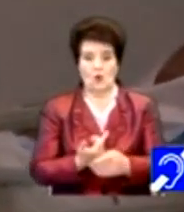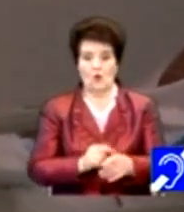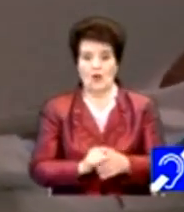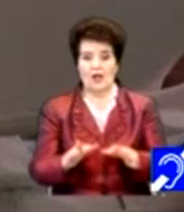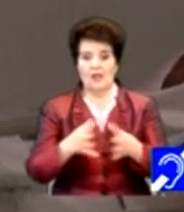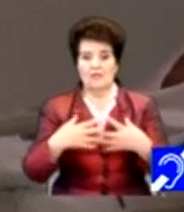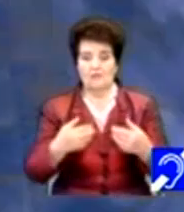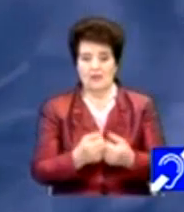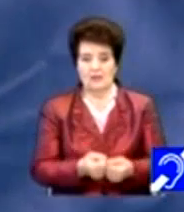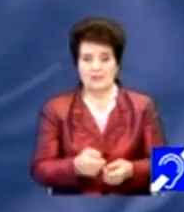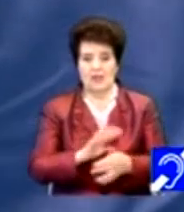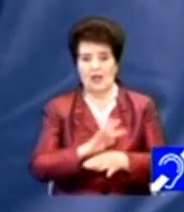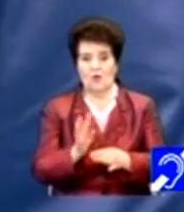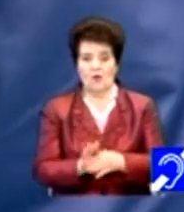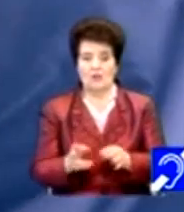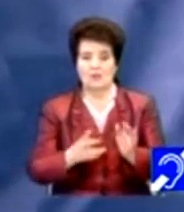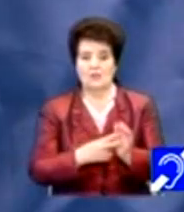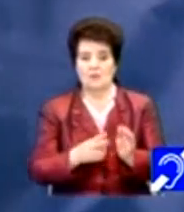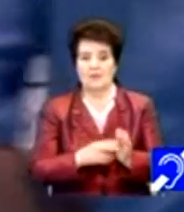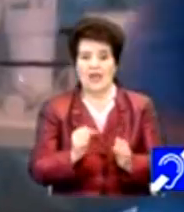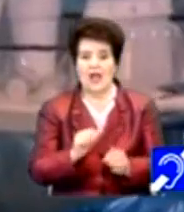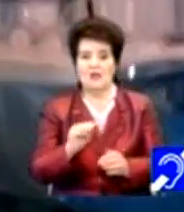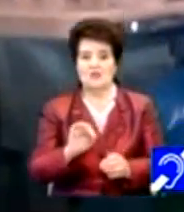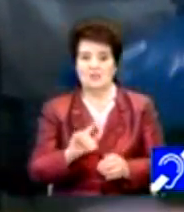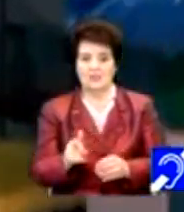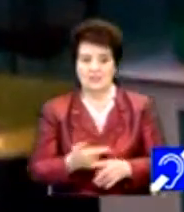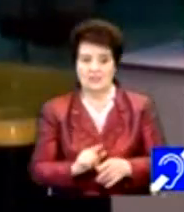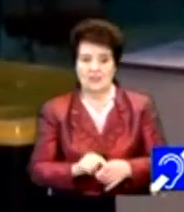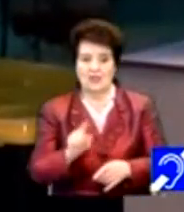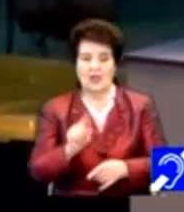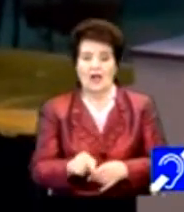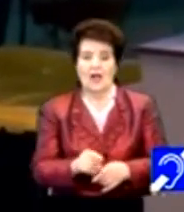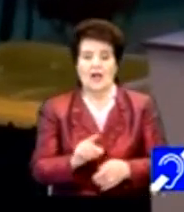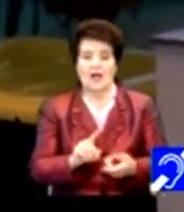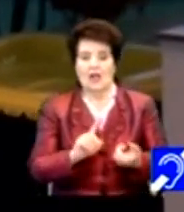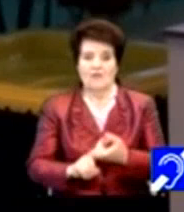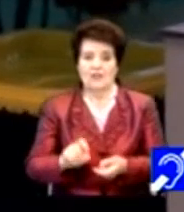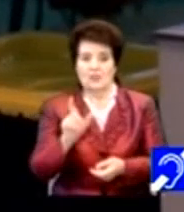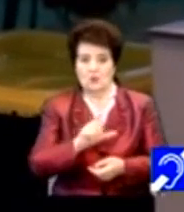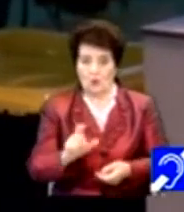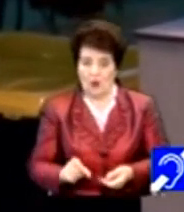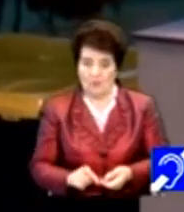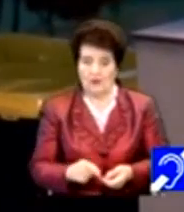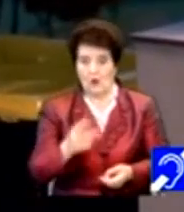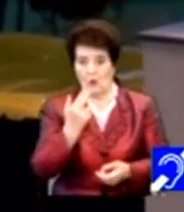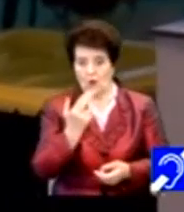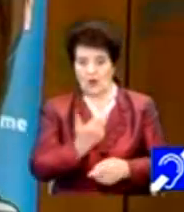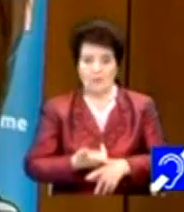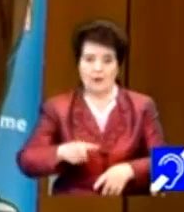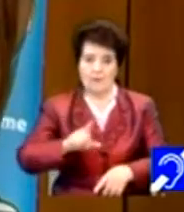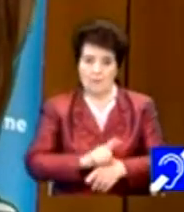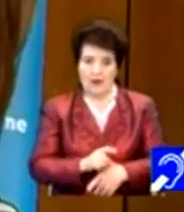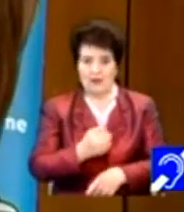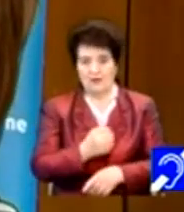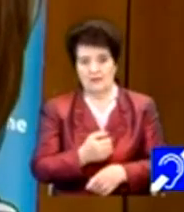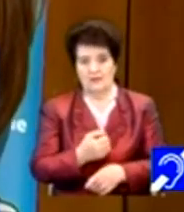din familia coronavirii, dar este al 7-lea agent viral nou din categoria de coronavirusuri care afectează și oamenii. Comparativ cu gripa, este mult mai agresiv și